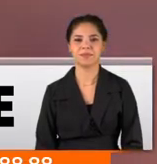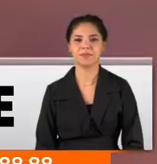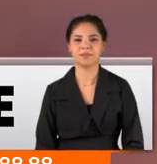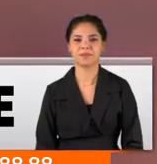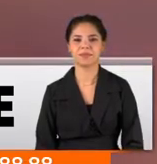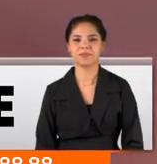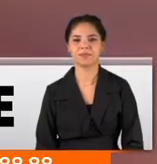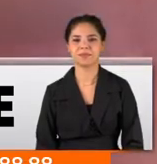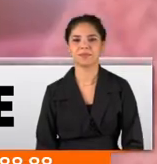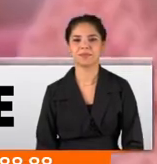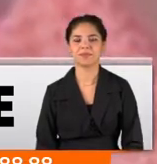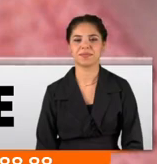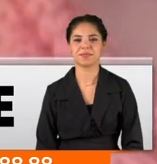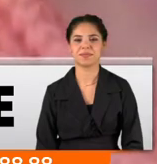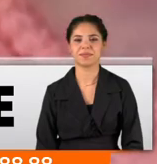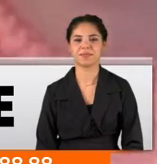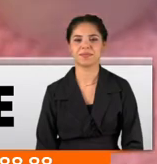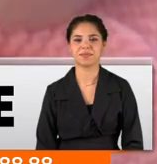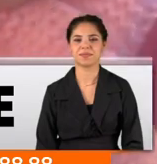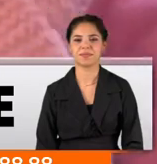Sarılamadığım boyunlarınızı